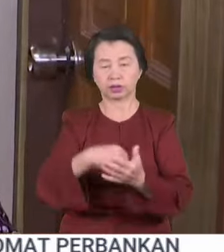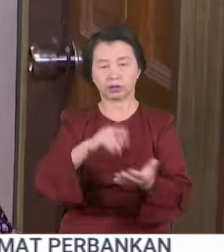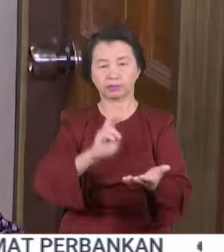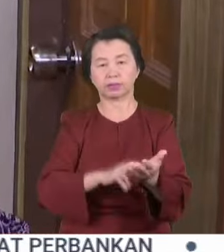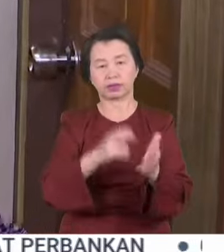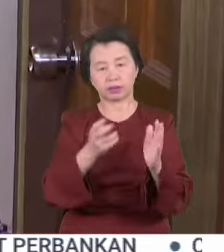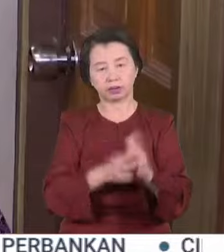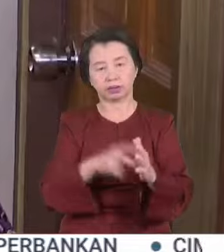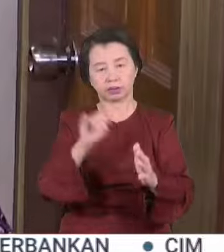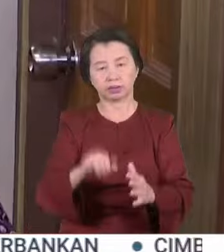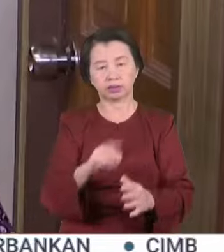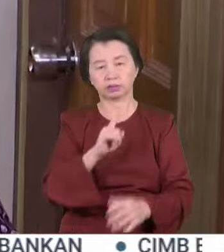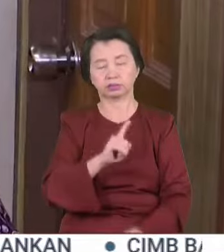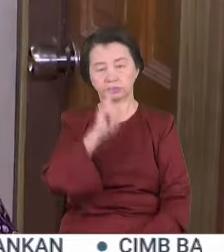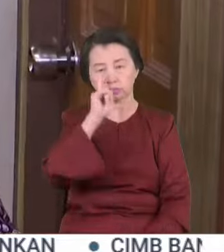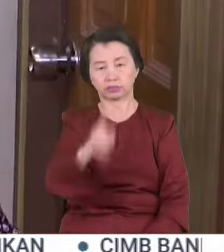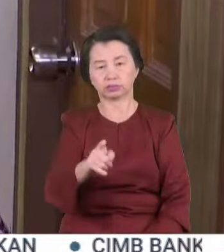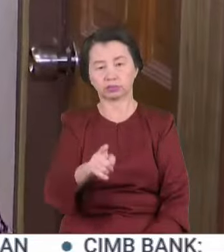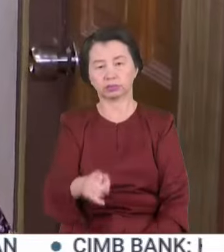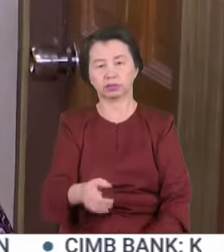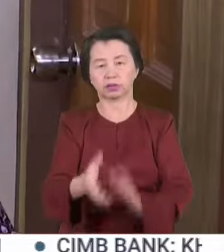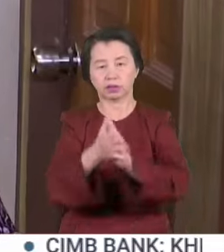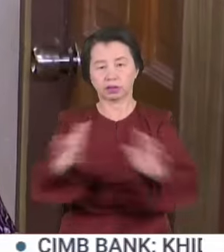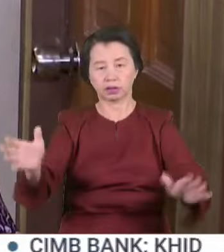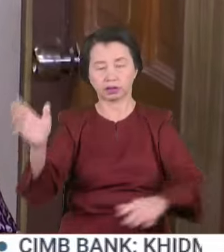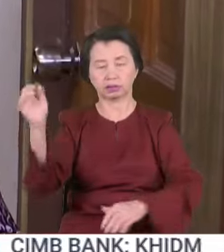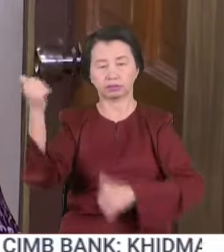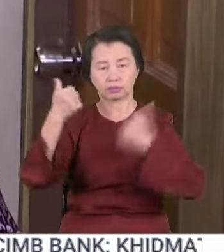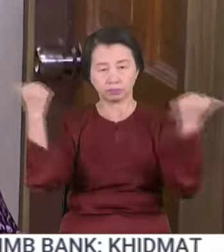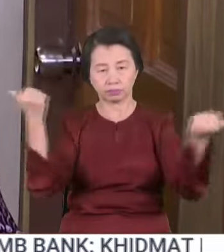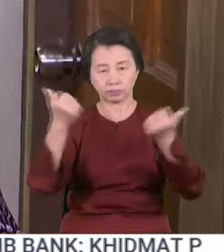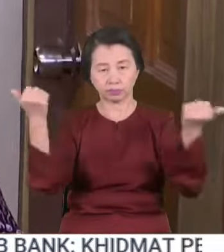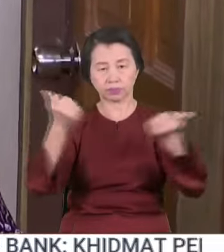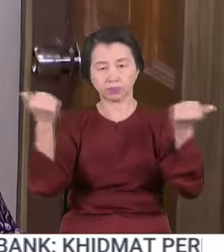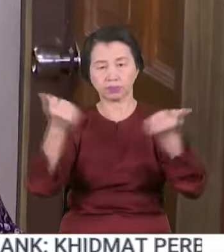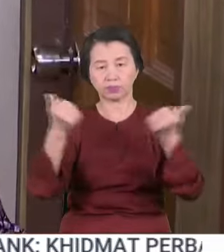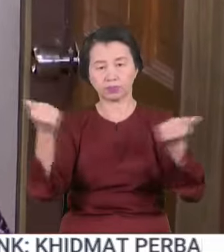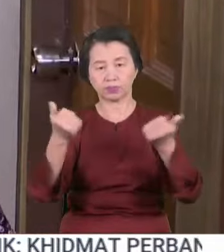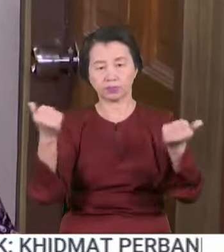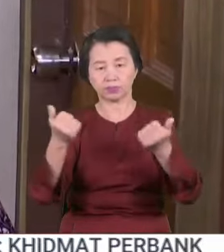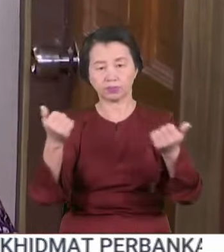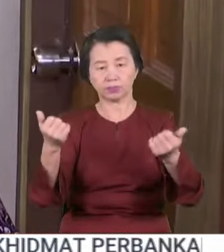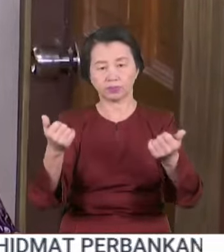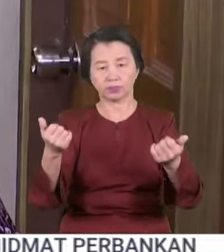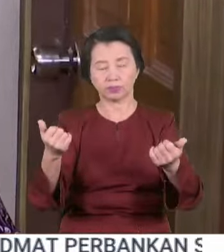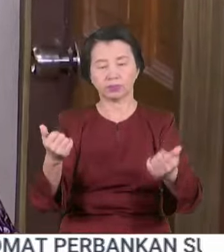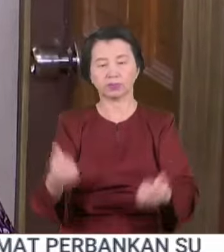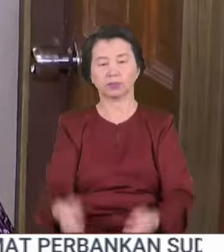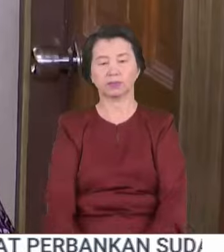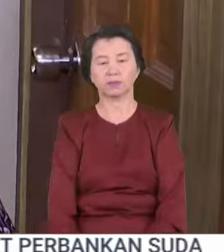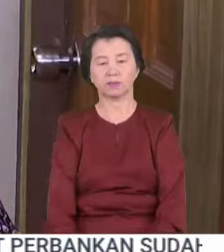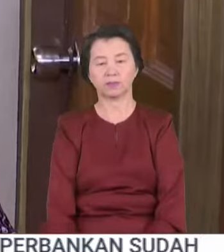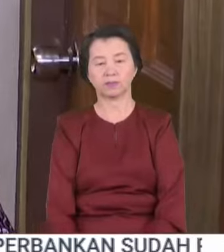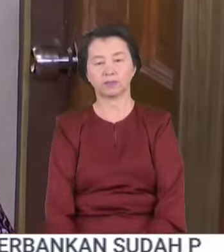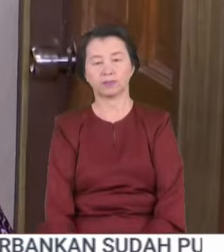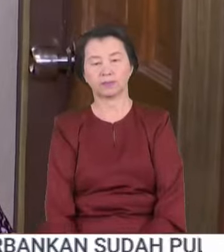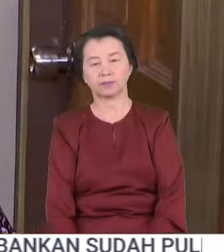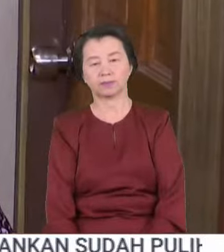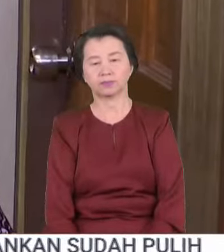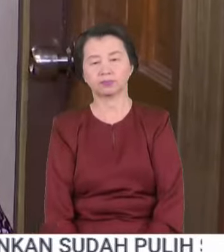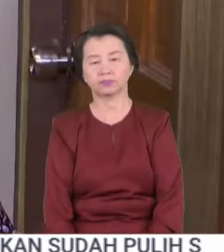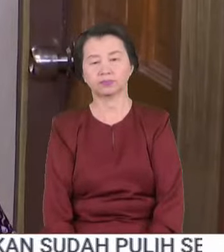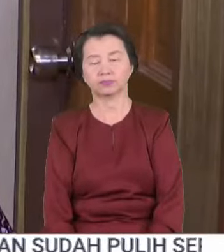erti kata yang sebenarnya. Selamat Hari Raya Aidilfitri. Takabbalallahu minna wa minkum.